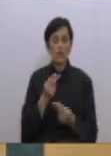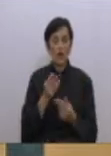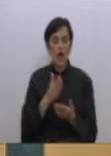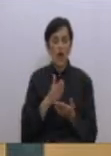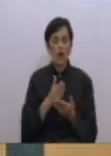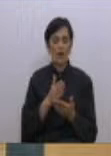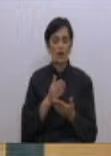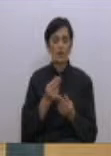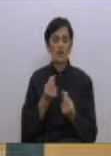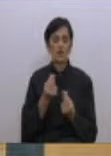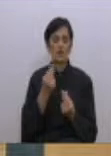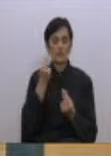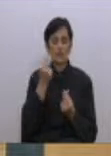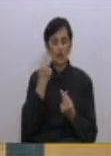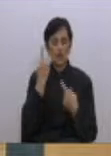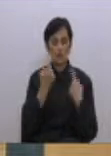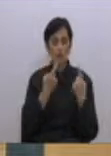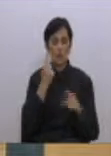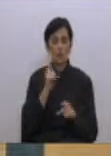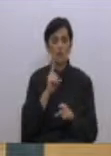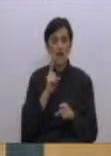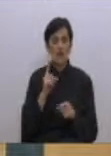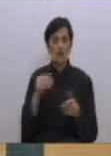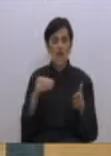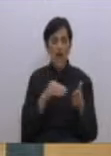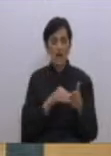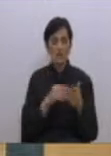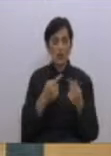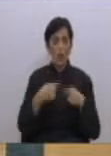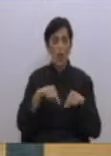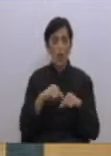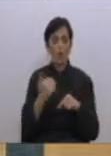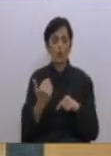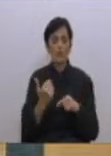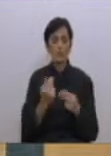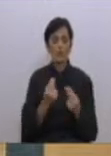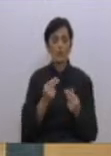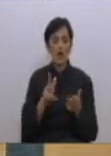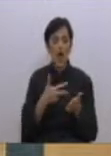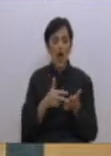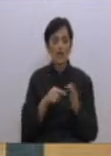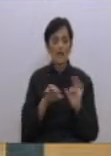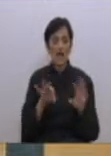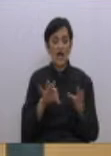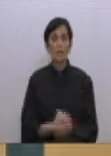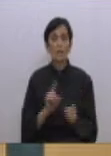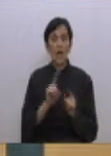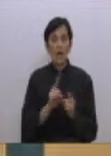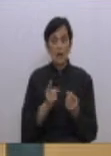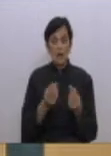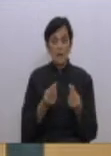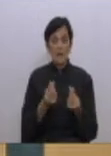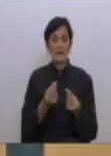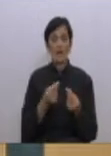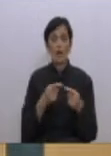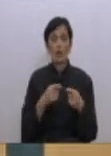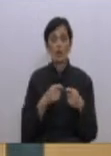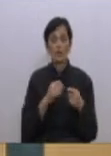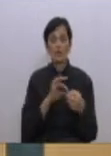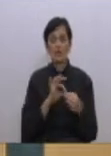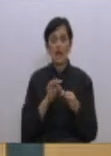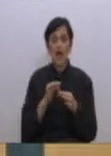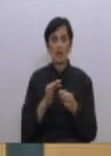ფინანსურ ინფორმაციას, რაც ასახული არის ორგანიზაციების ფინანსურ ანგარიშებში. გარკვეულ შემთხვევებში